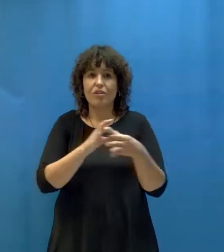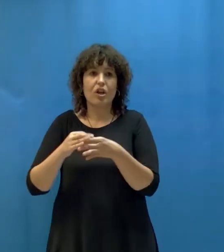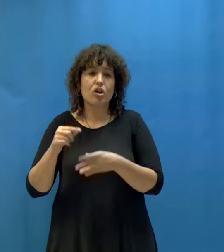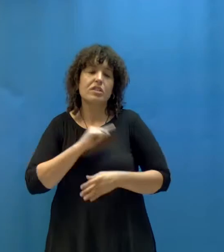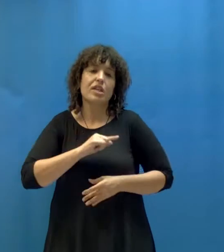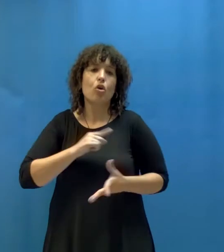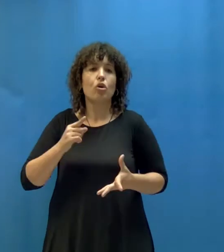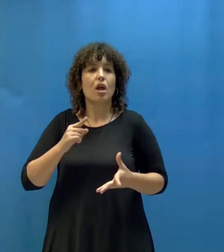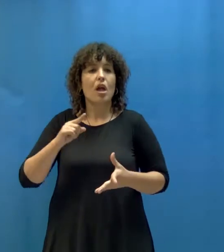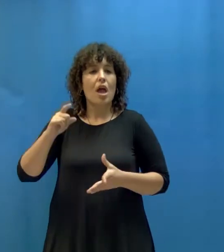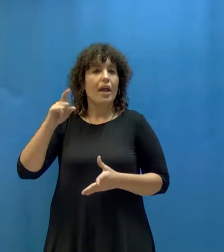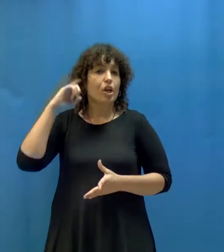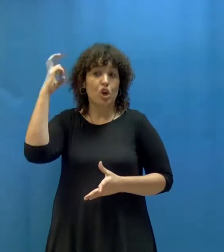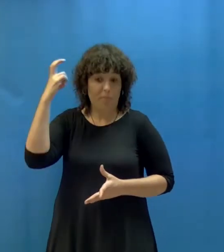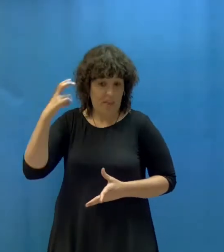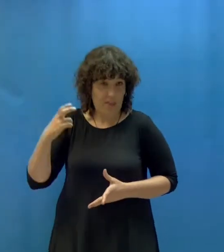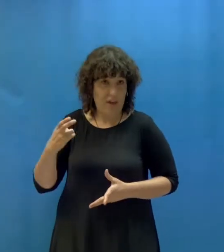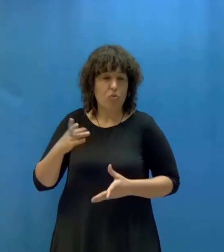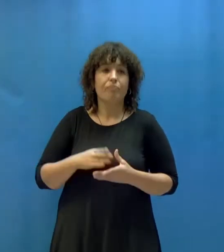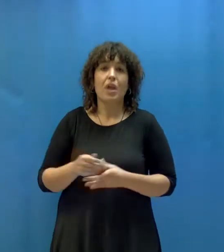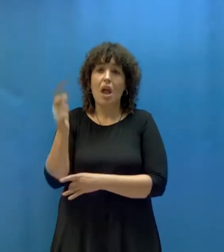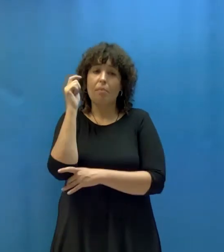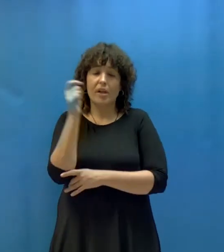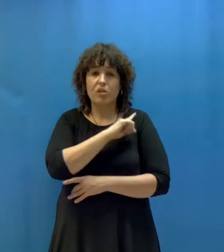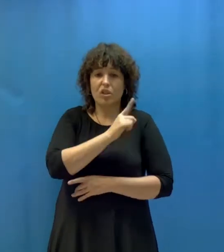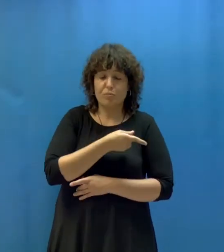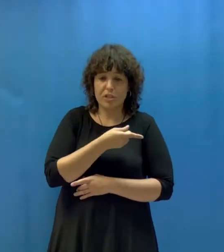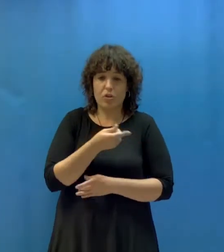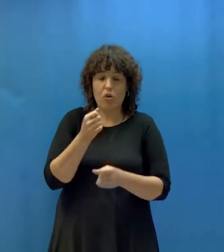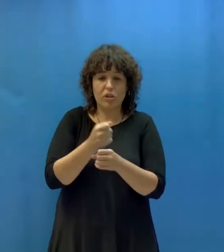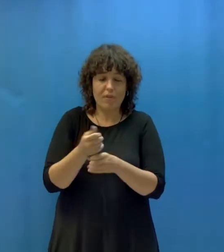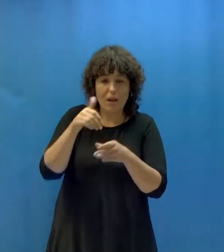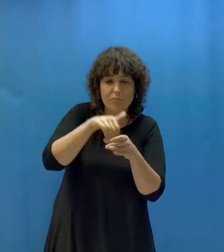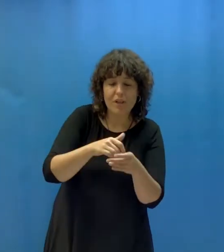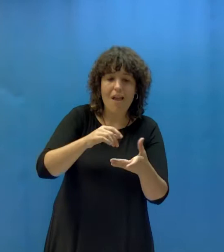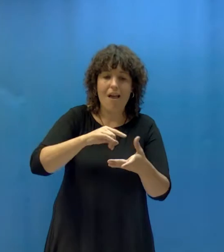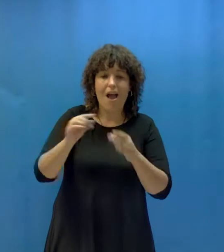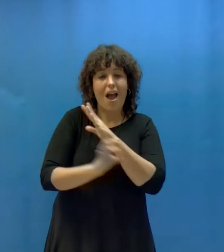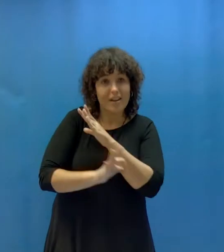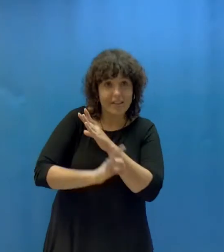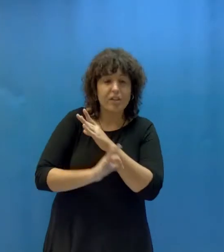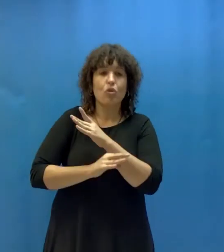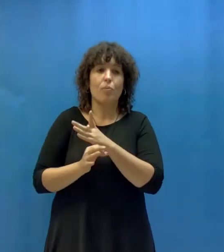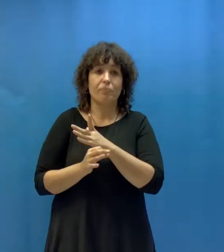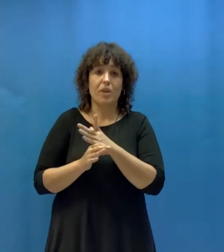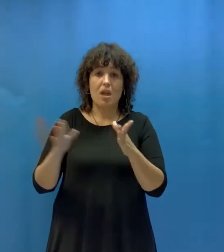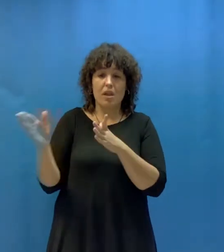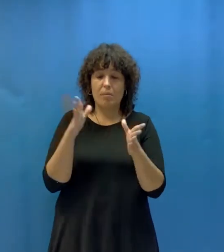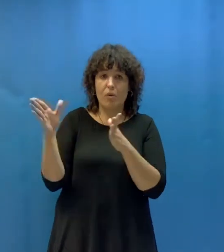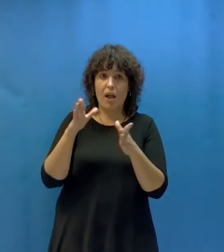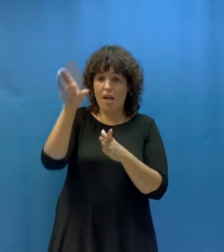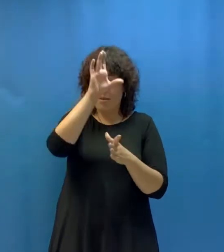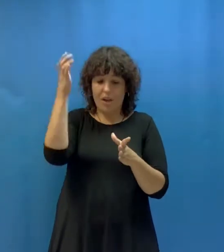antic company de la corporació, en el Patronat d'Esports tenim un arquitecte i un enginyer i durant aquest estiu han estat centrats en redactar aquest projecte que ja